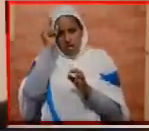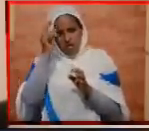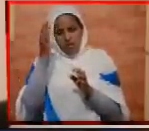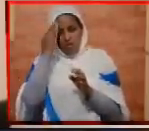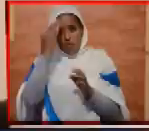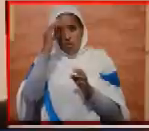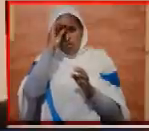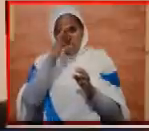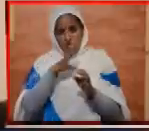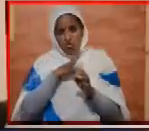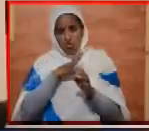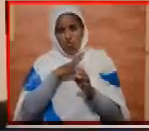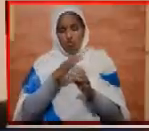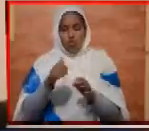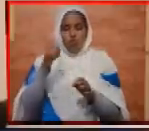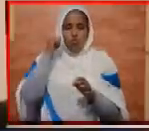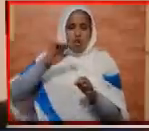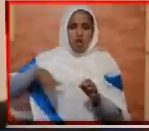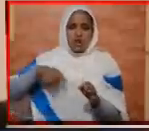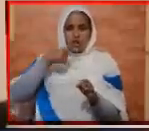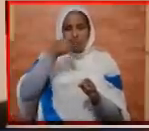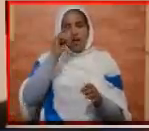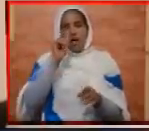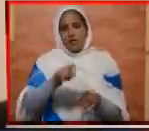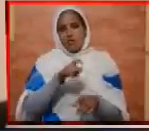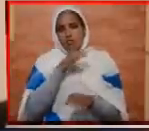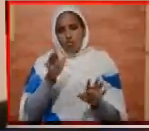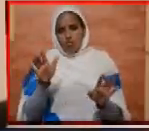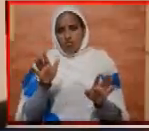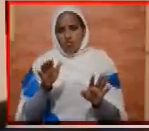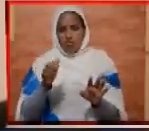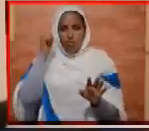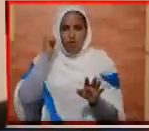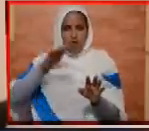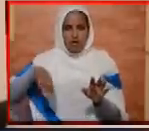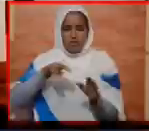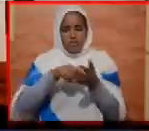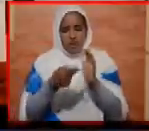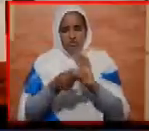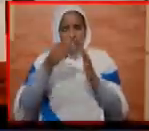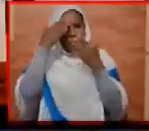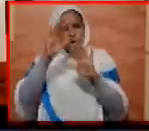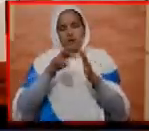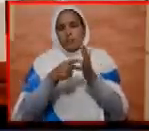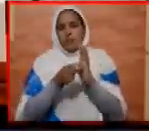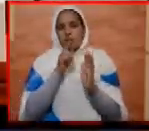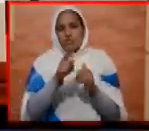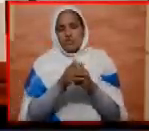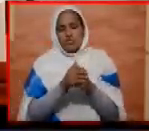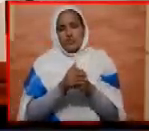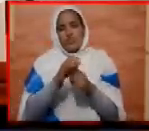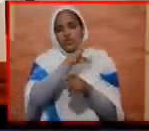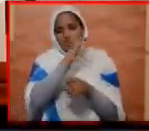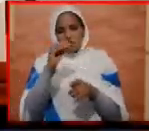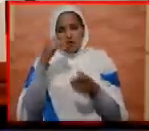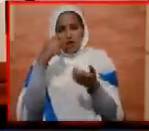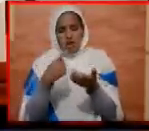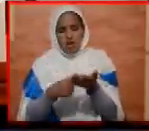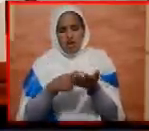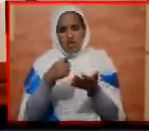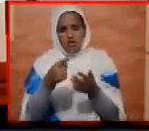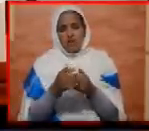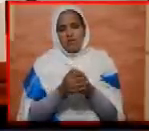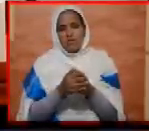ታሪክን ባህልን የሚያውቅ ሰው ኋላ ቀር ሊባል አይገባም። ኋላ ቀር ማለት የማያውቅ ሰው